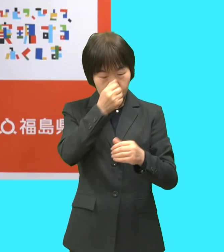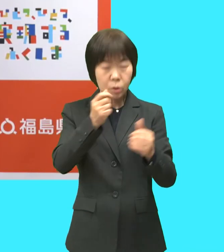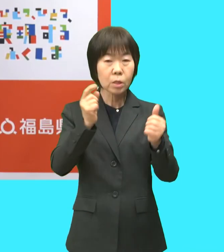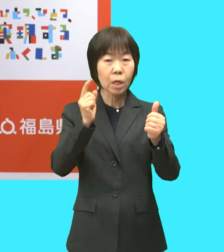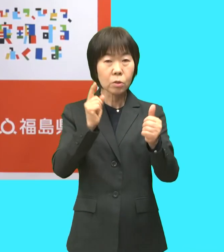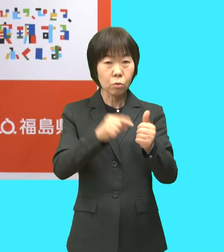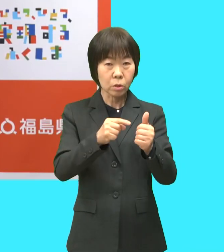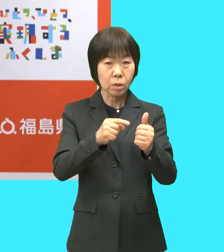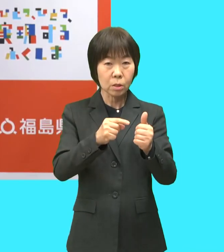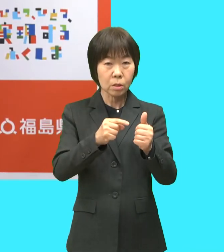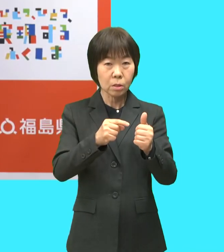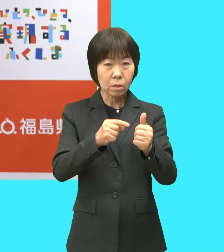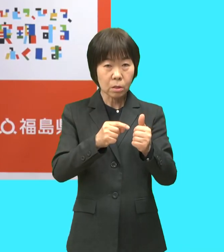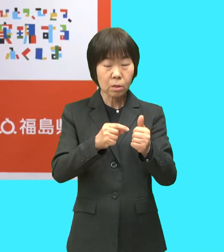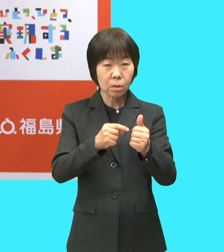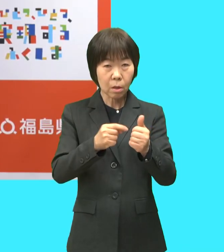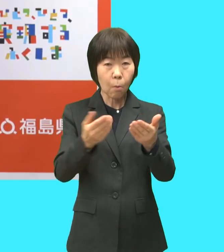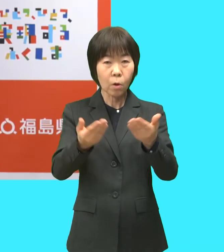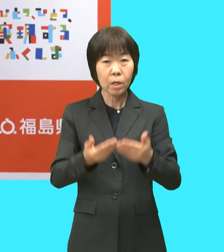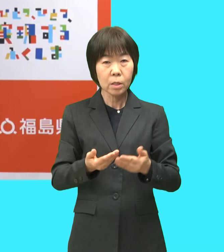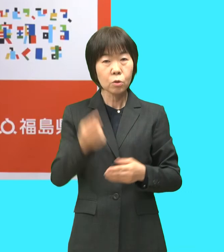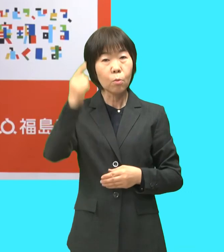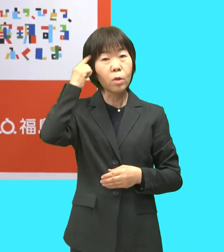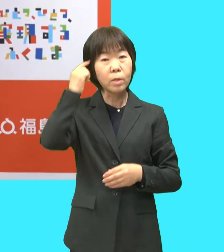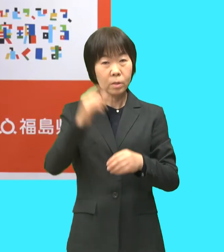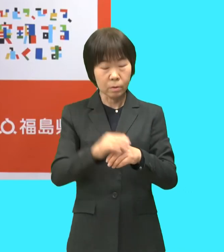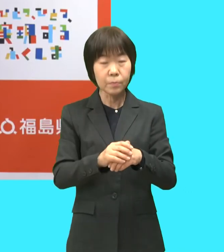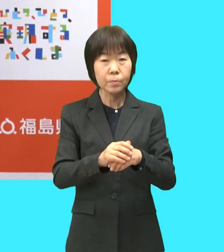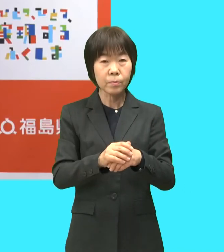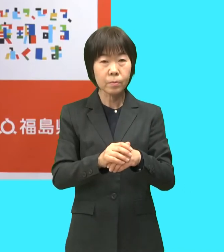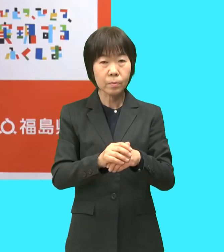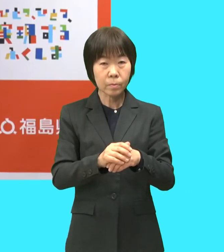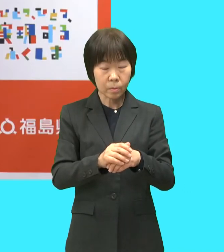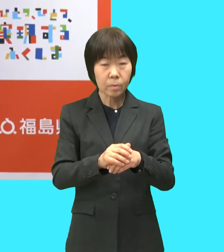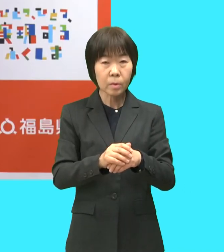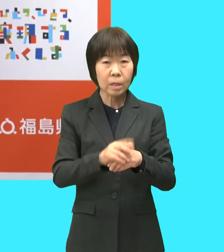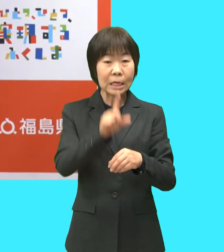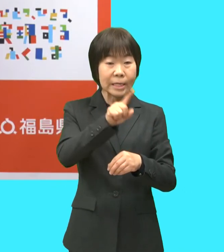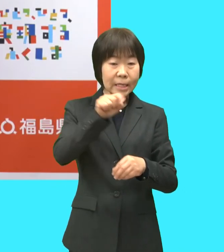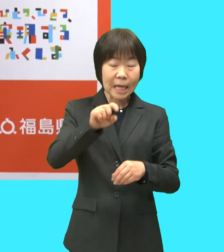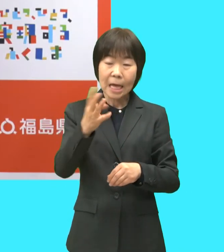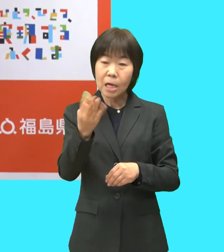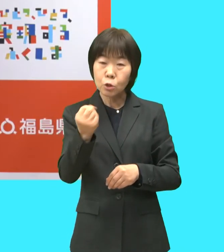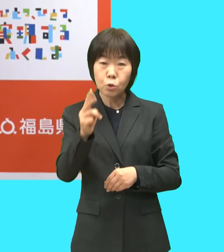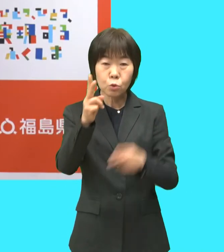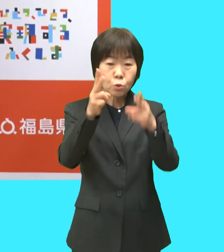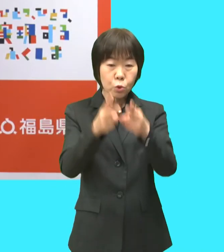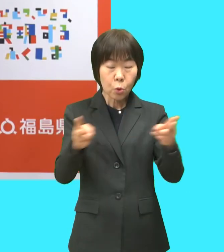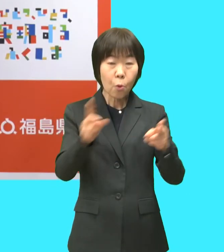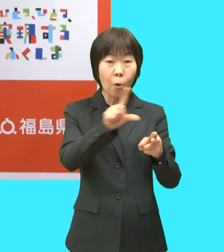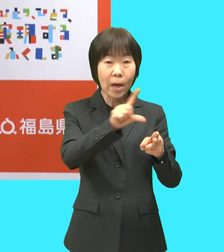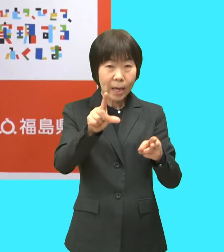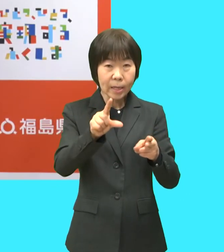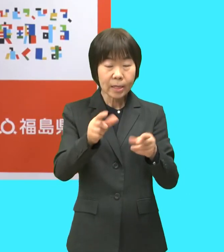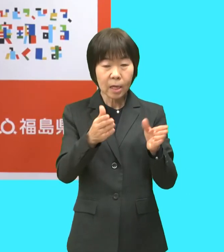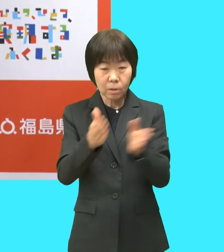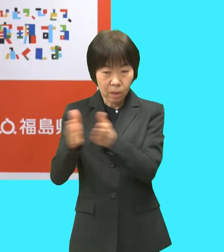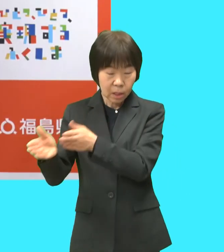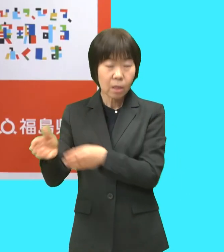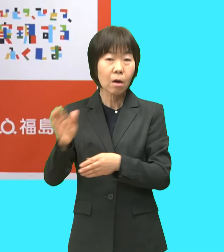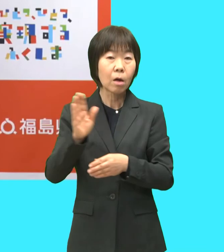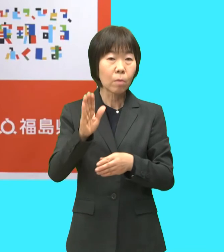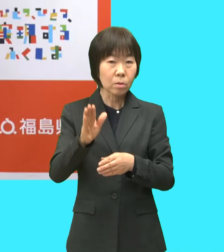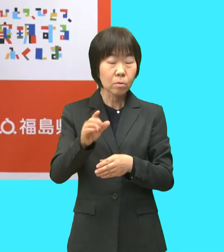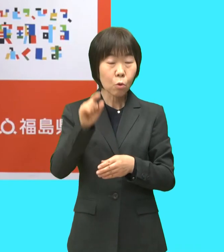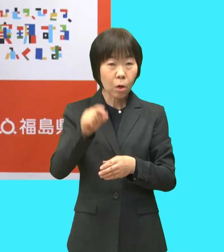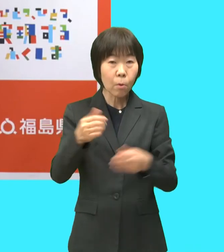現時点においてなされていると考えております。 1. 数兆円ということで今整理をされておりますが、これも